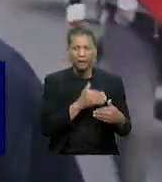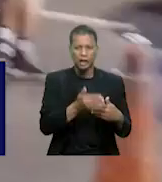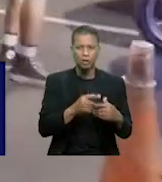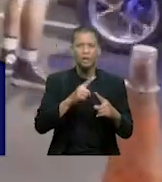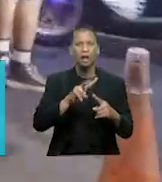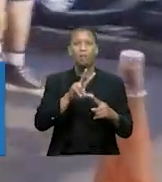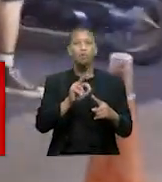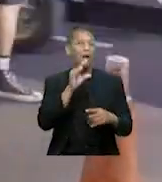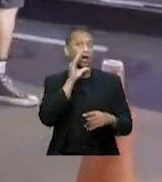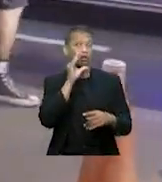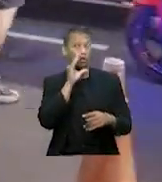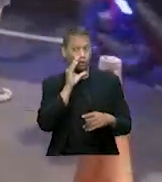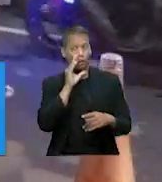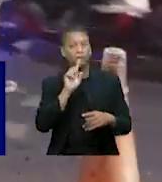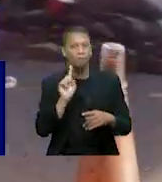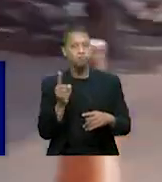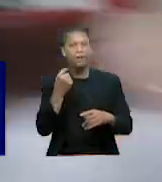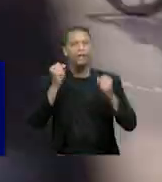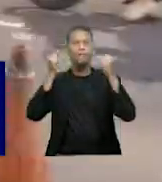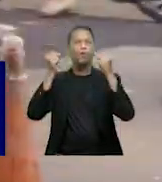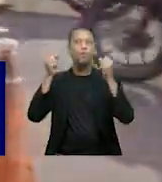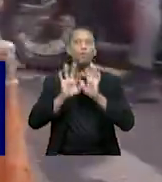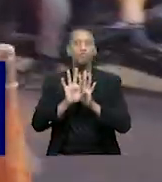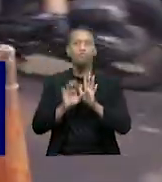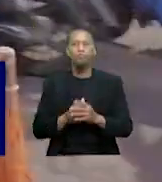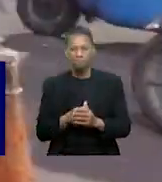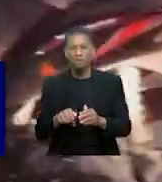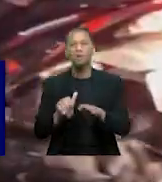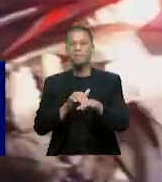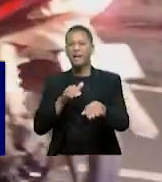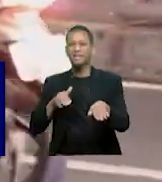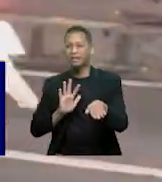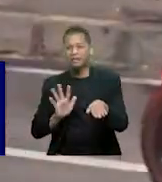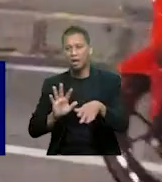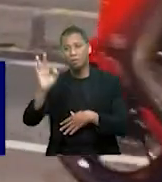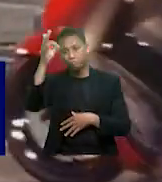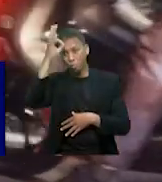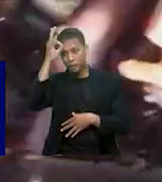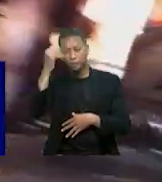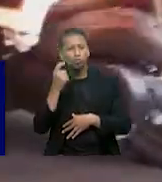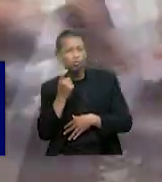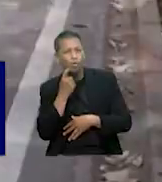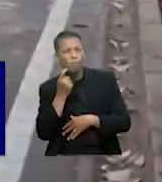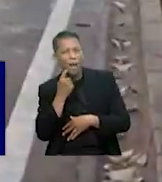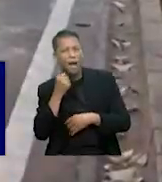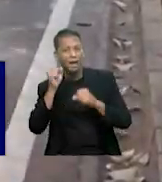Agustus. Mencegah kericuhan dan kemacetan panjang, petugas kepolisian membubarkan paksa aksi mahasiswa ini.